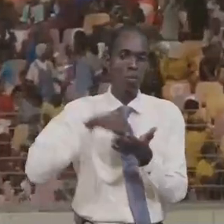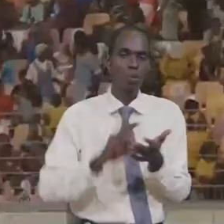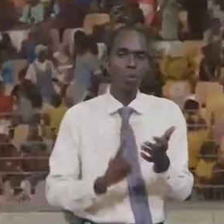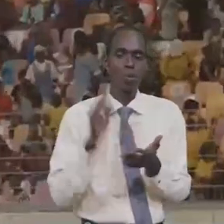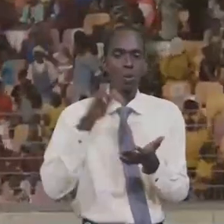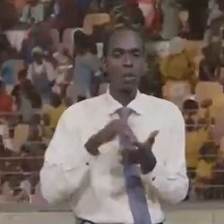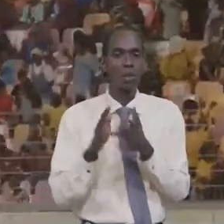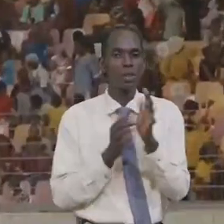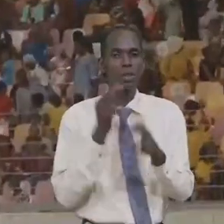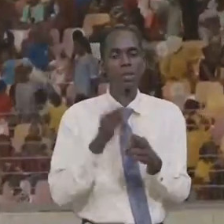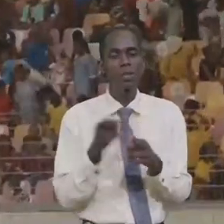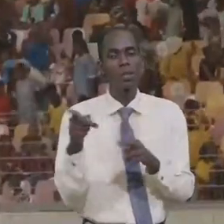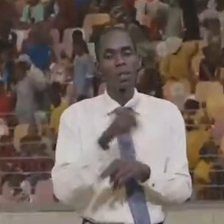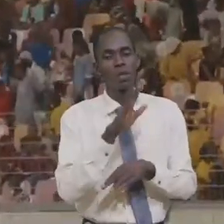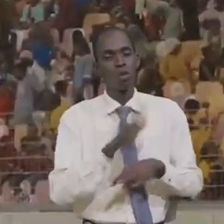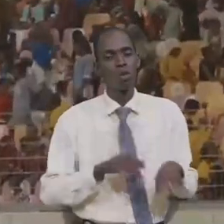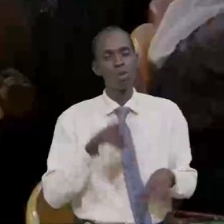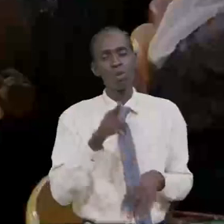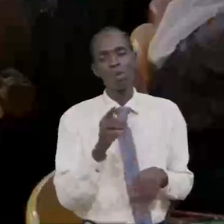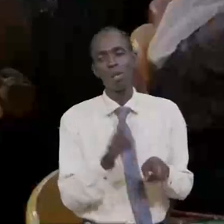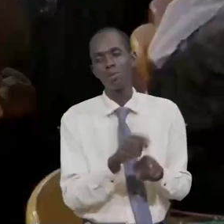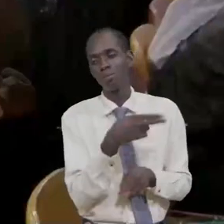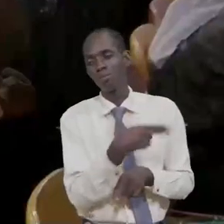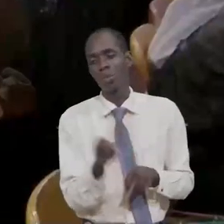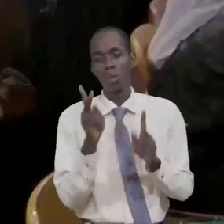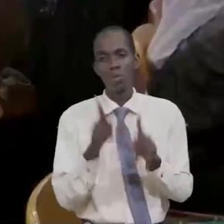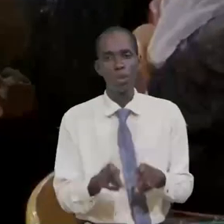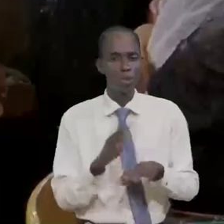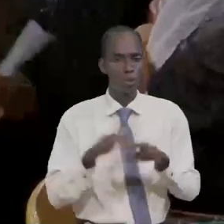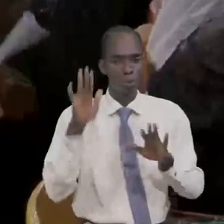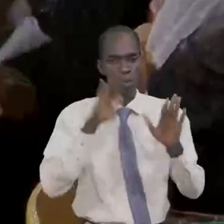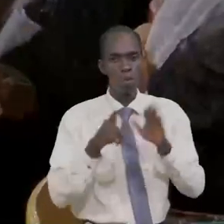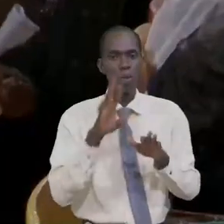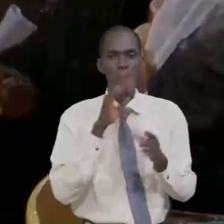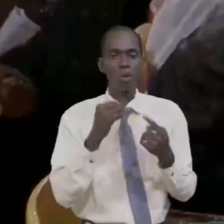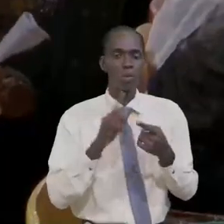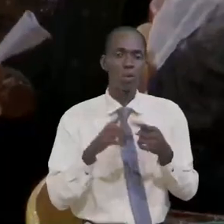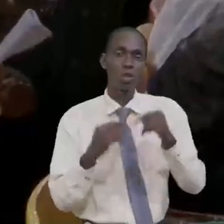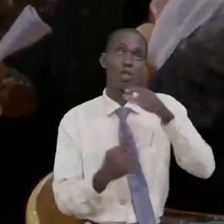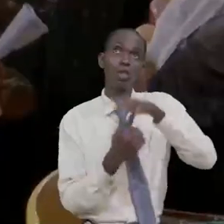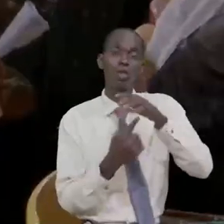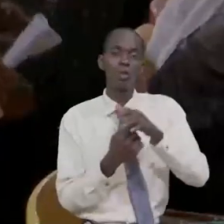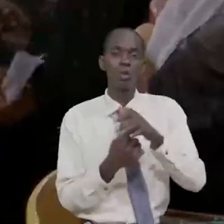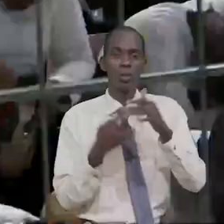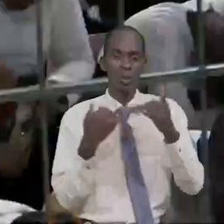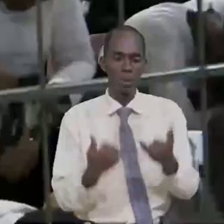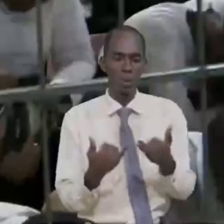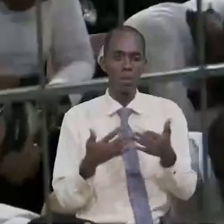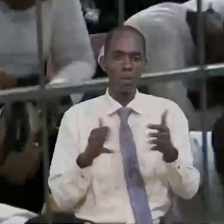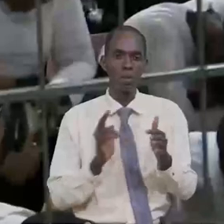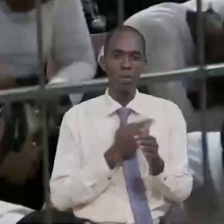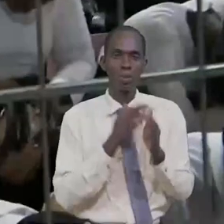qu'on appelle tu vas monter au sommet de la montagne la tête baissée les yeux fermés tu veux que le Seigneur